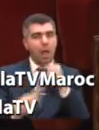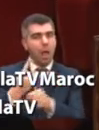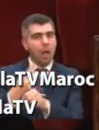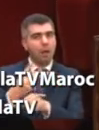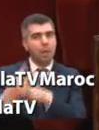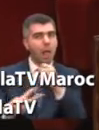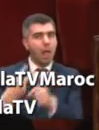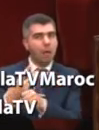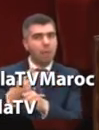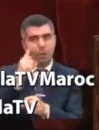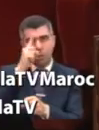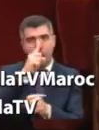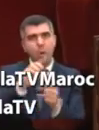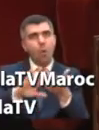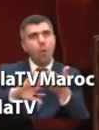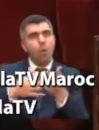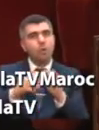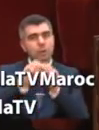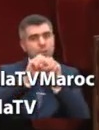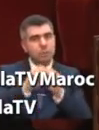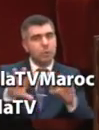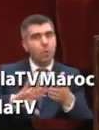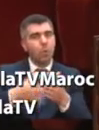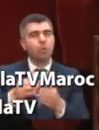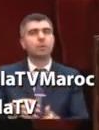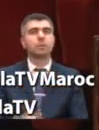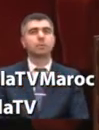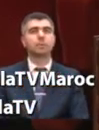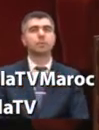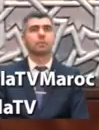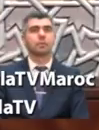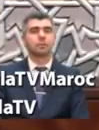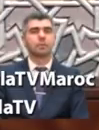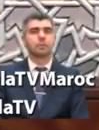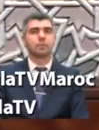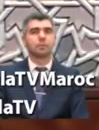المستشفيات الجهويه والاقليميه غتكون مجهزه. شكرا. تعقيب السيد النائب.